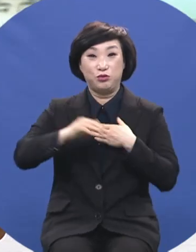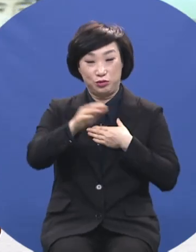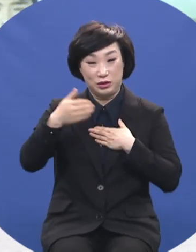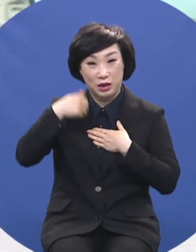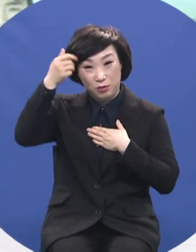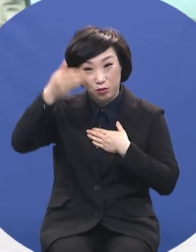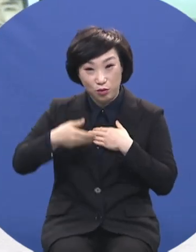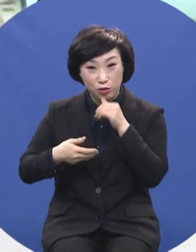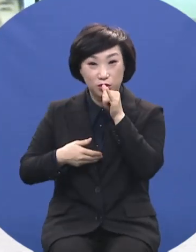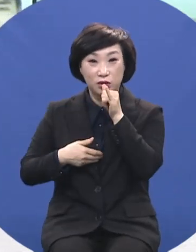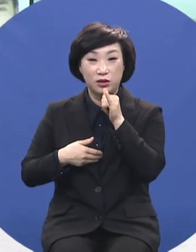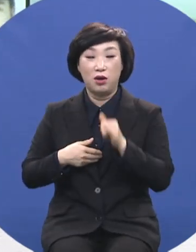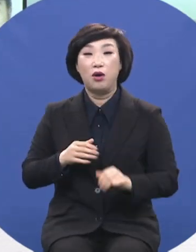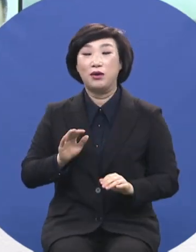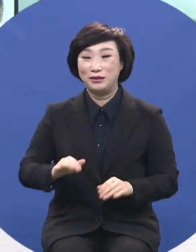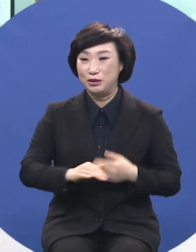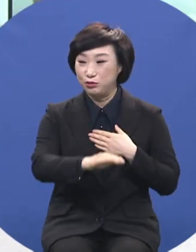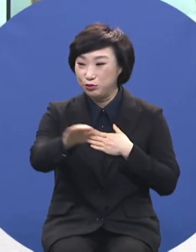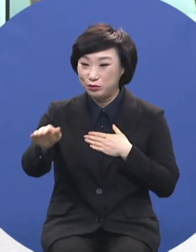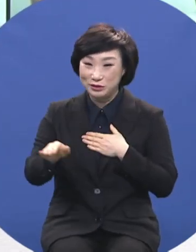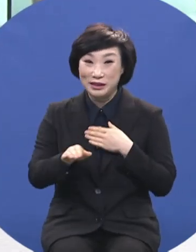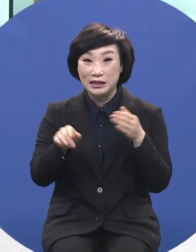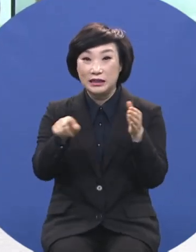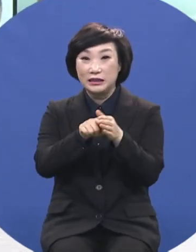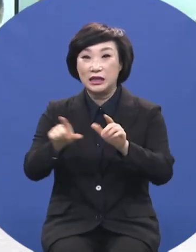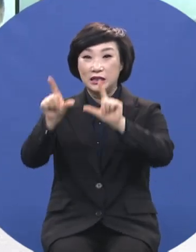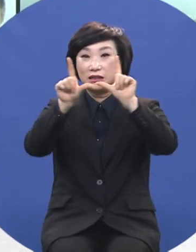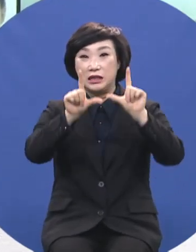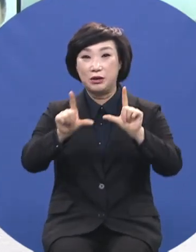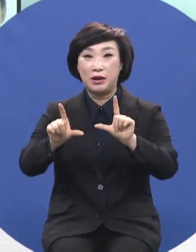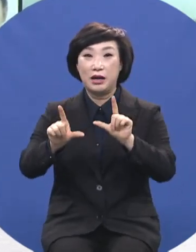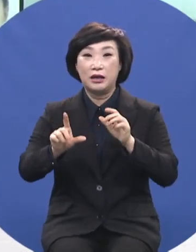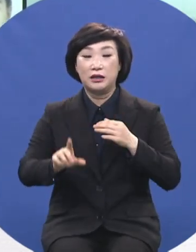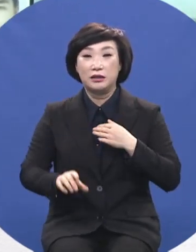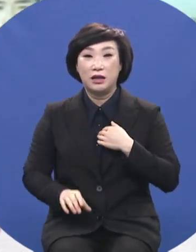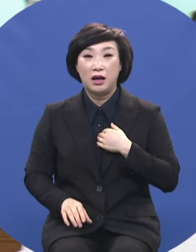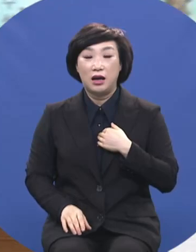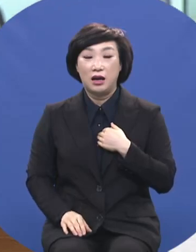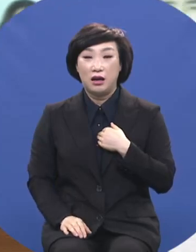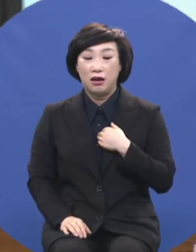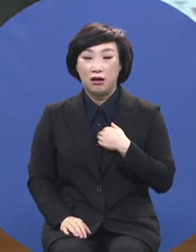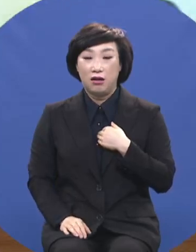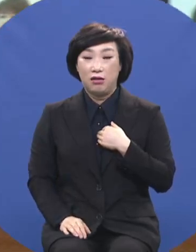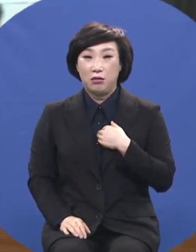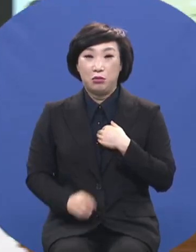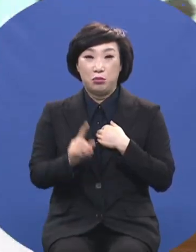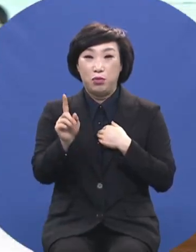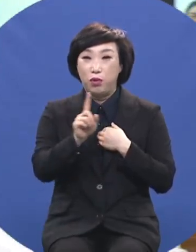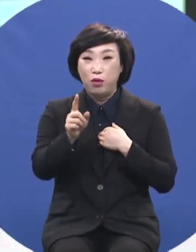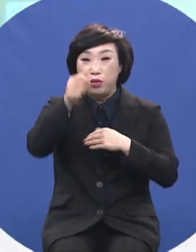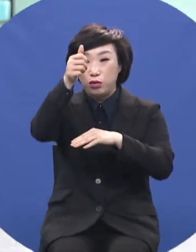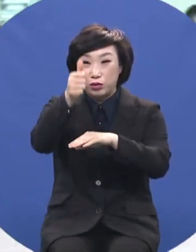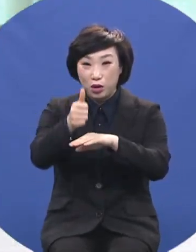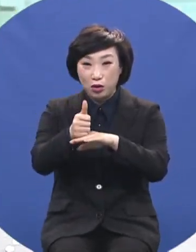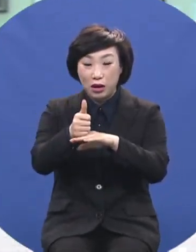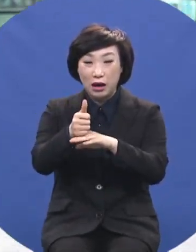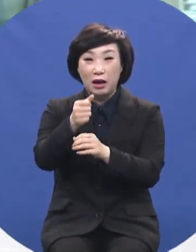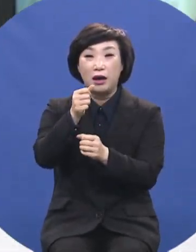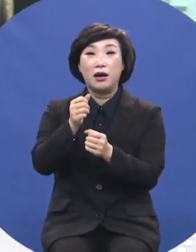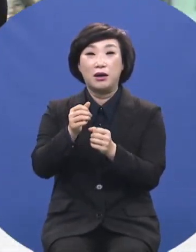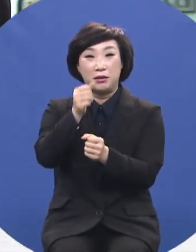묻고 계셔요. 그런데 우리는 신앙생활에 대해서 나는 어떤 작품을 내기